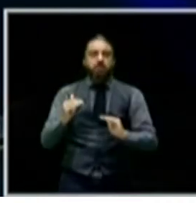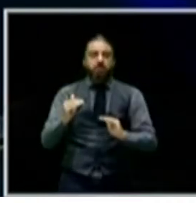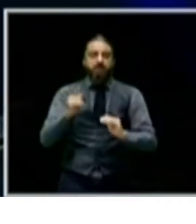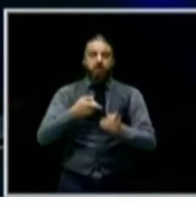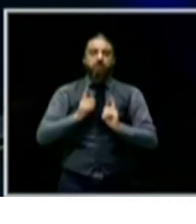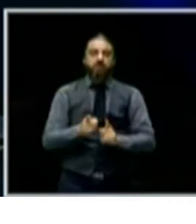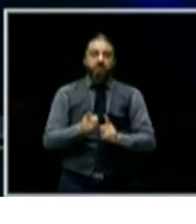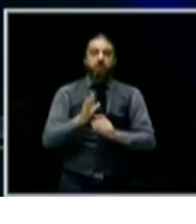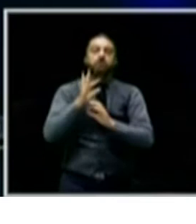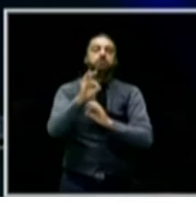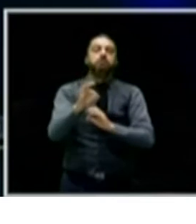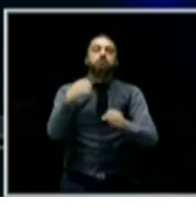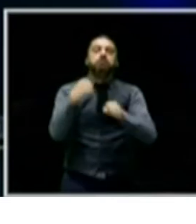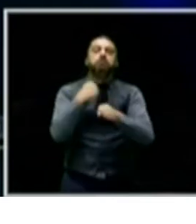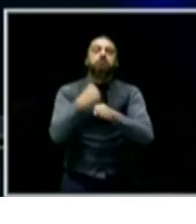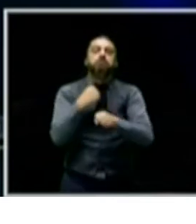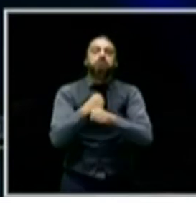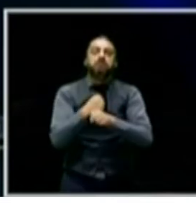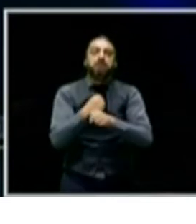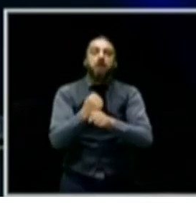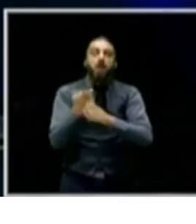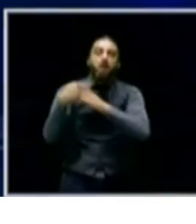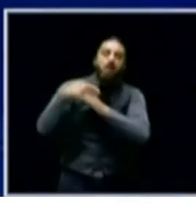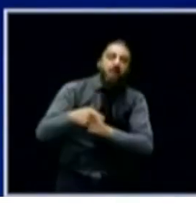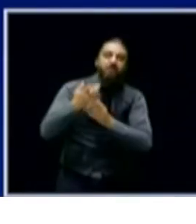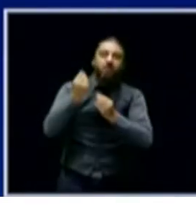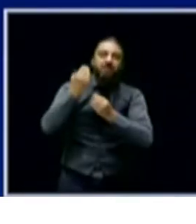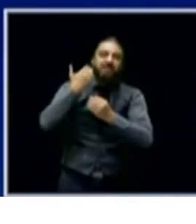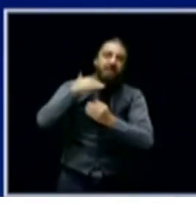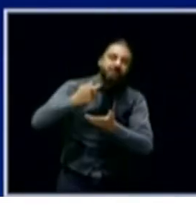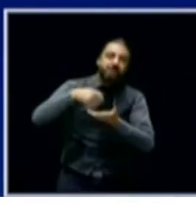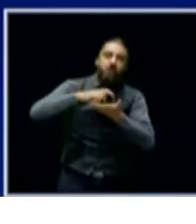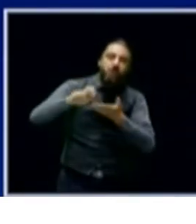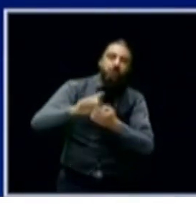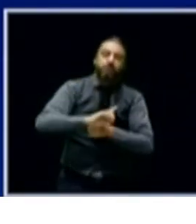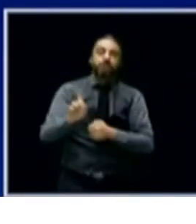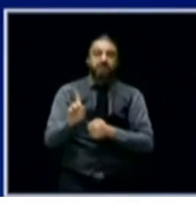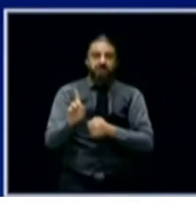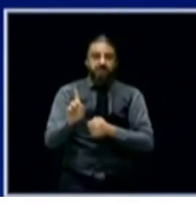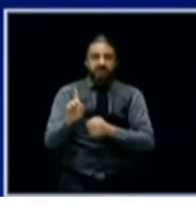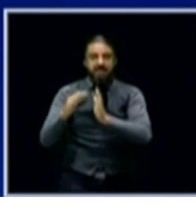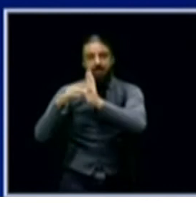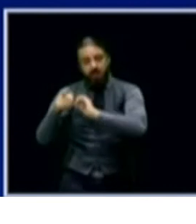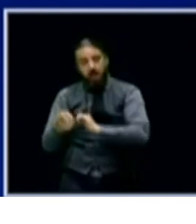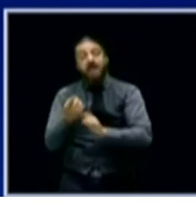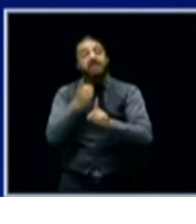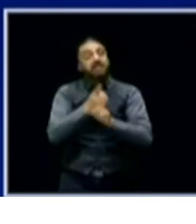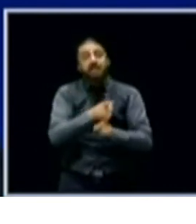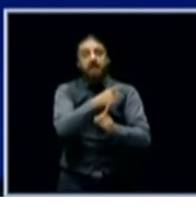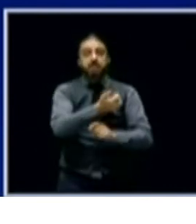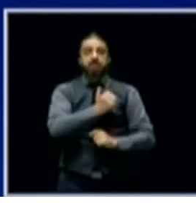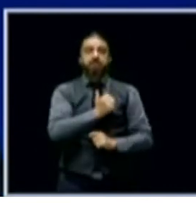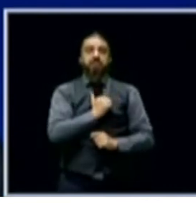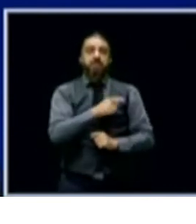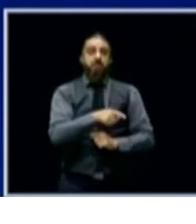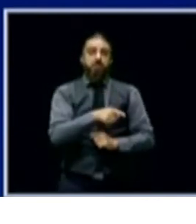κάνουμε την απασχόληση λιγότερο επιβαρυντική για τον εργαζόμενο, αλλά κυρίως για τον εργοδότη. Αυτός είναι που τελικά παίρνει